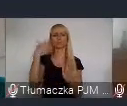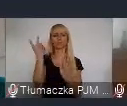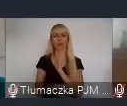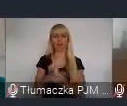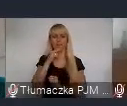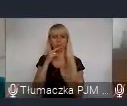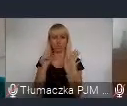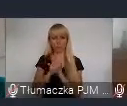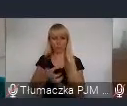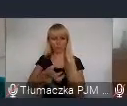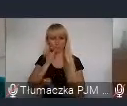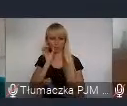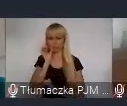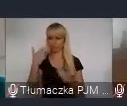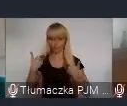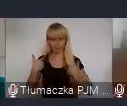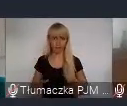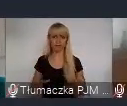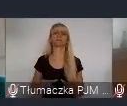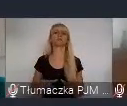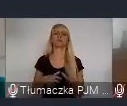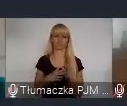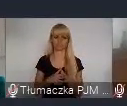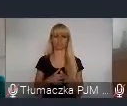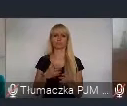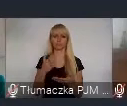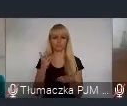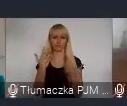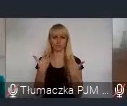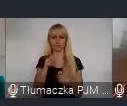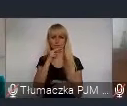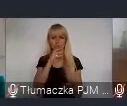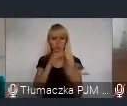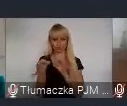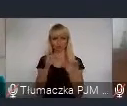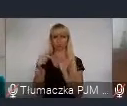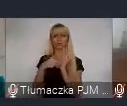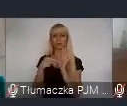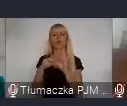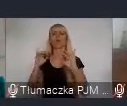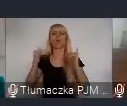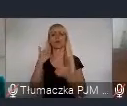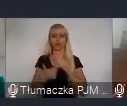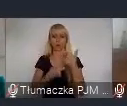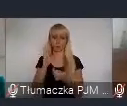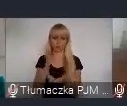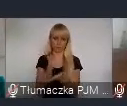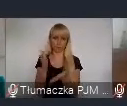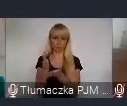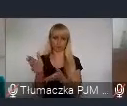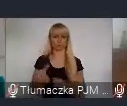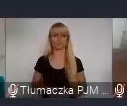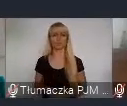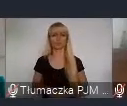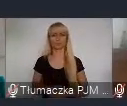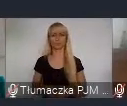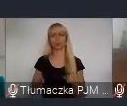związanych z zaopatrzeniem i wprowadzeniem inteligentnych systemów zarządzania sieciami wodno-kanalizacyjnymi. Jeżeli